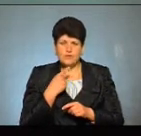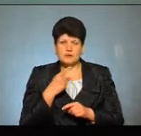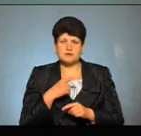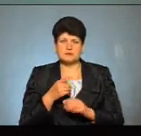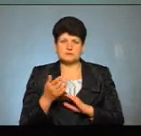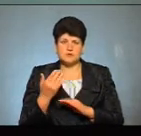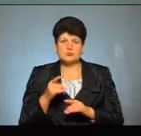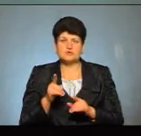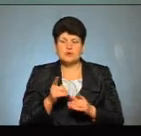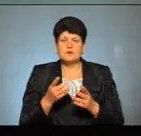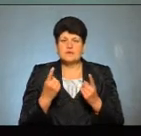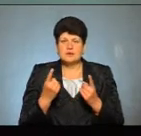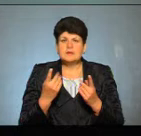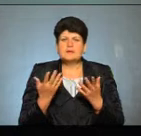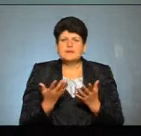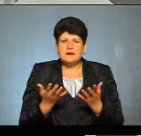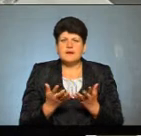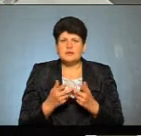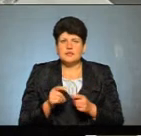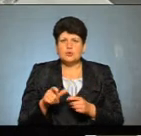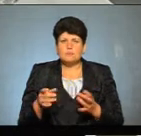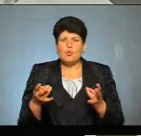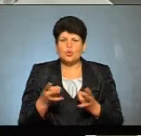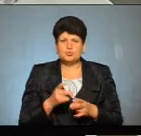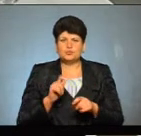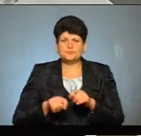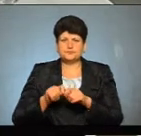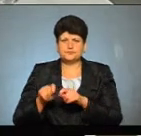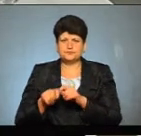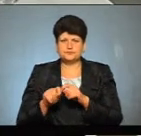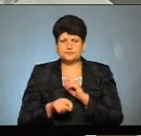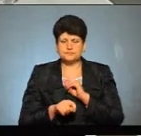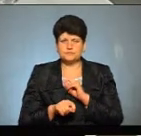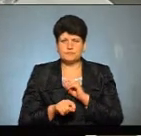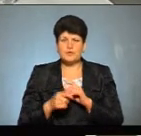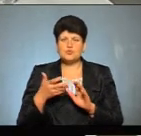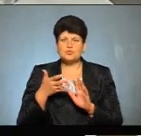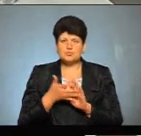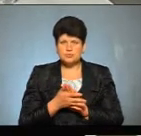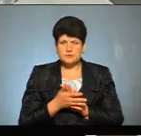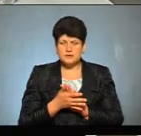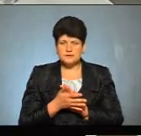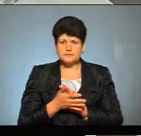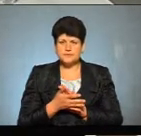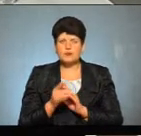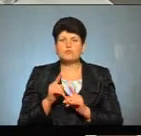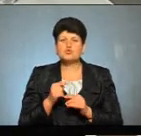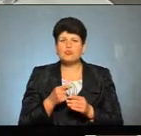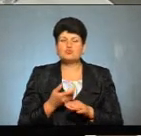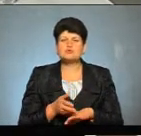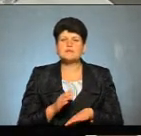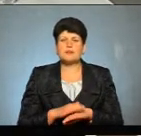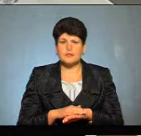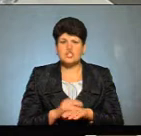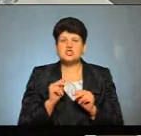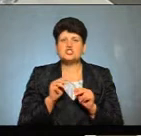сказано, яка кількість людей потребує обстеження. Розумієте, в чому складність?